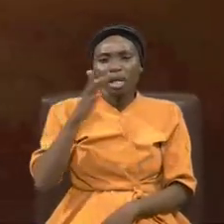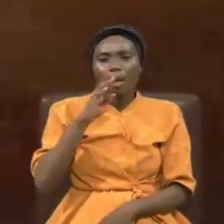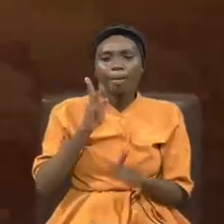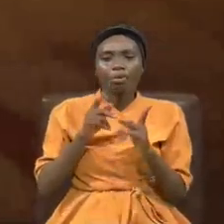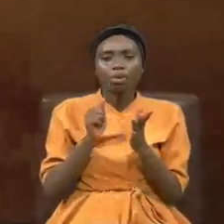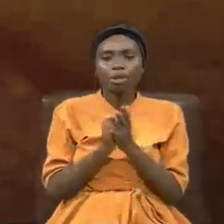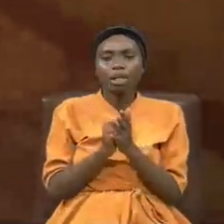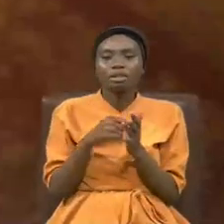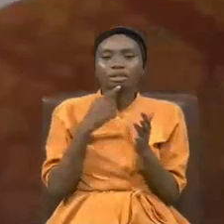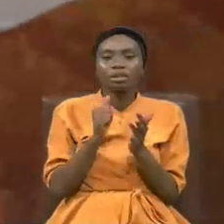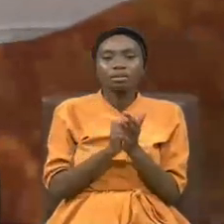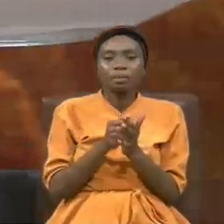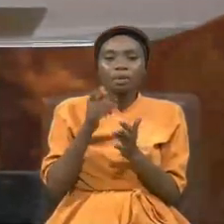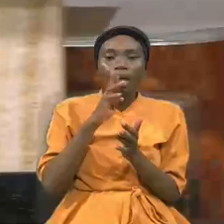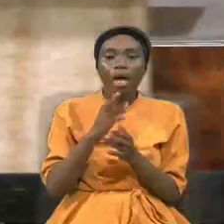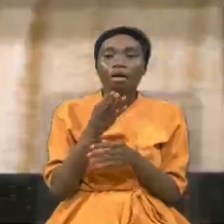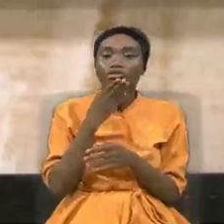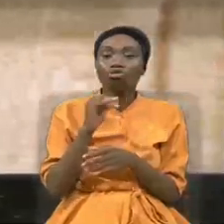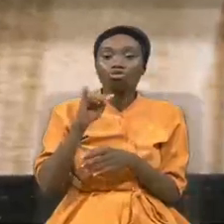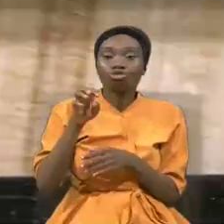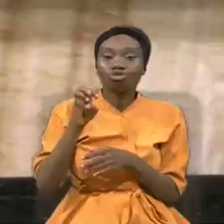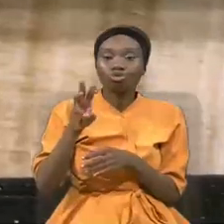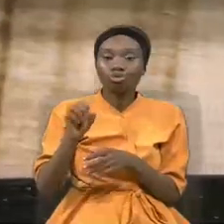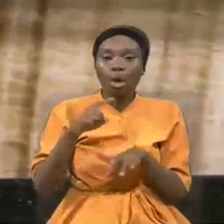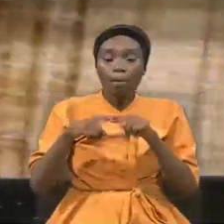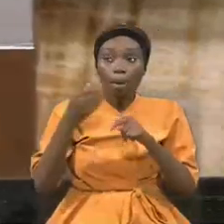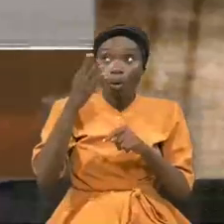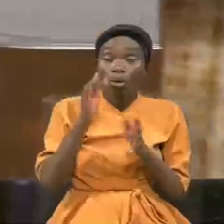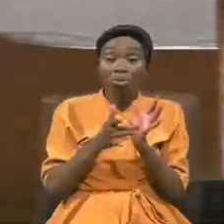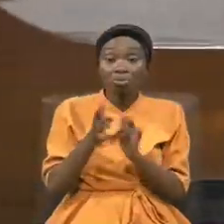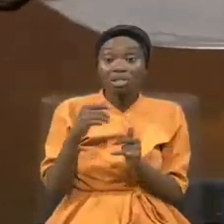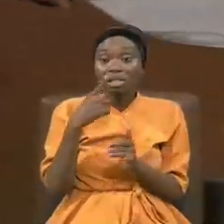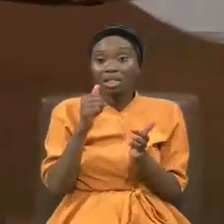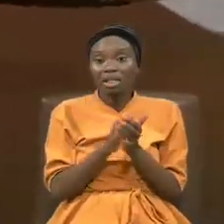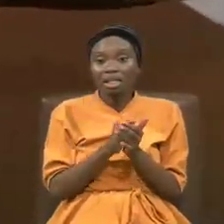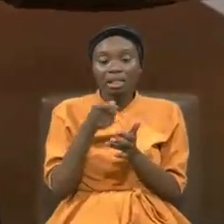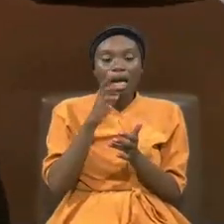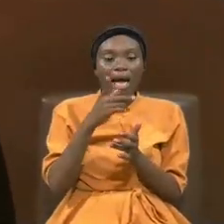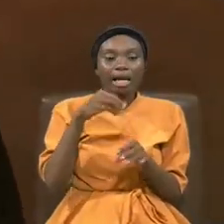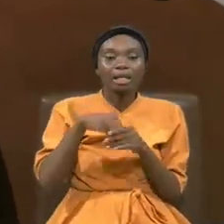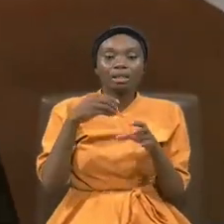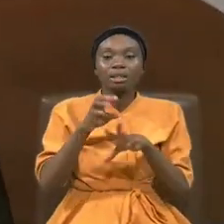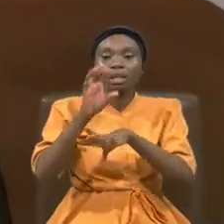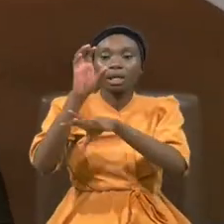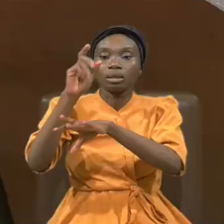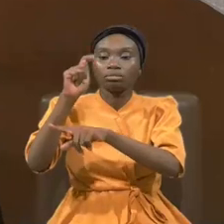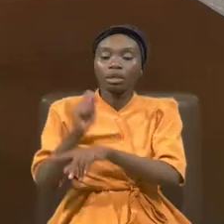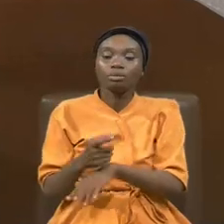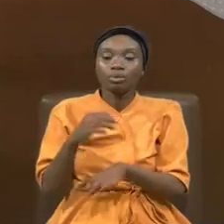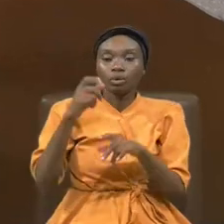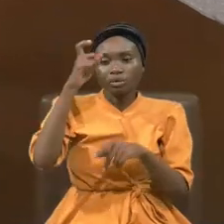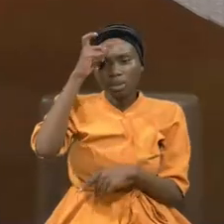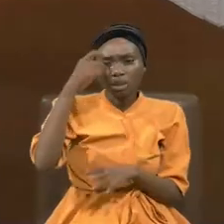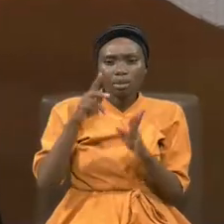qui professent être juifs, mais Dieu dit, Jésus dit, qu'ils sont la synagogue de Satan. Les gens qui